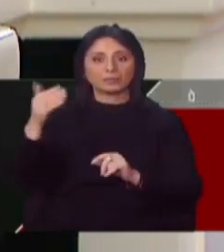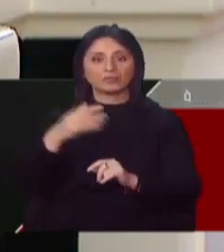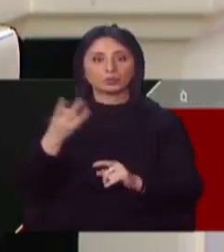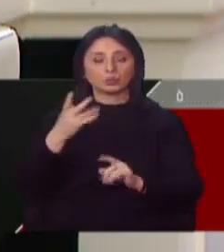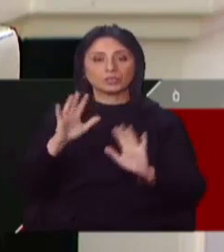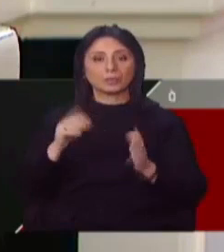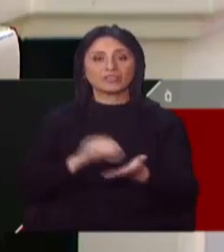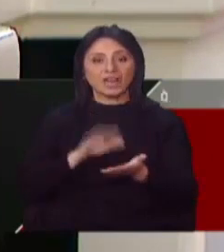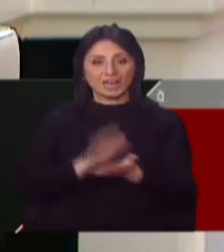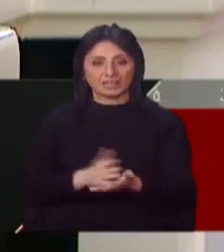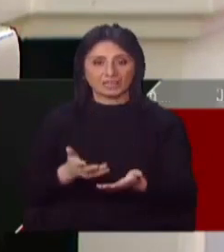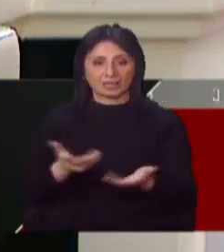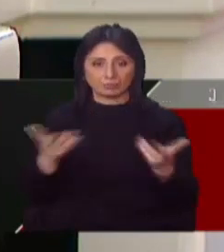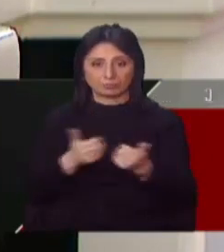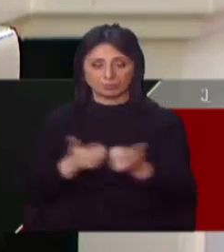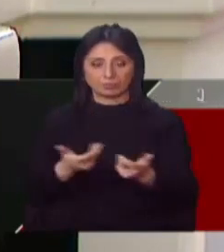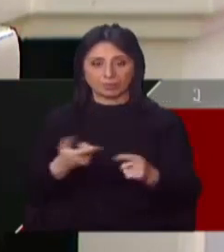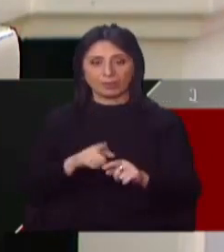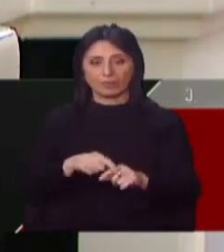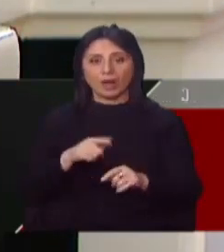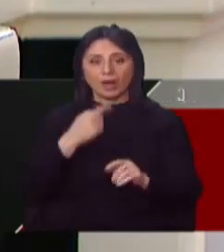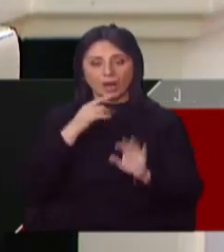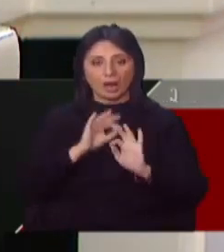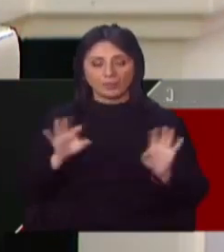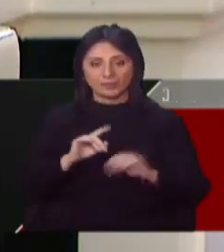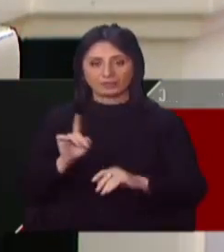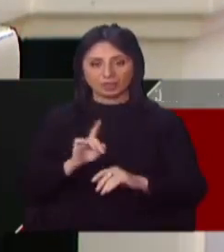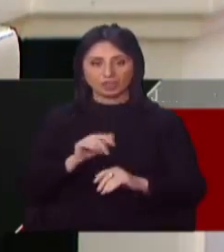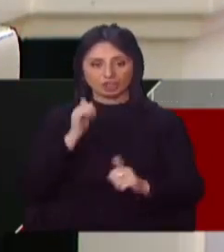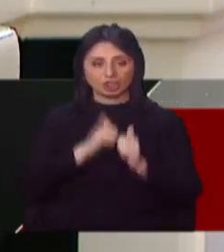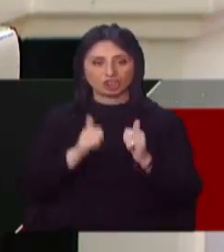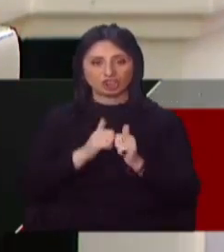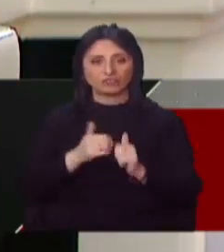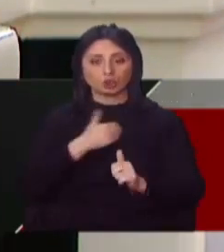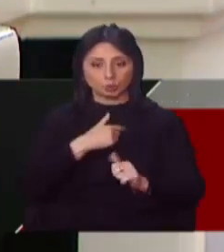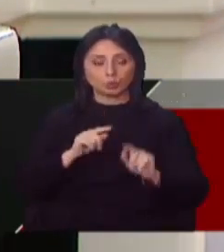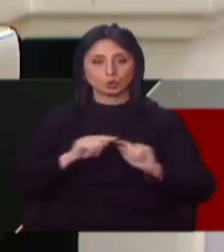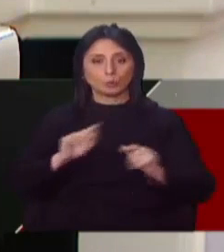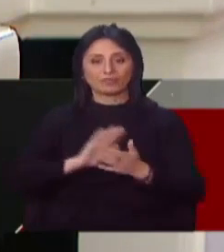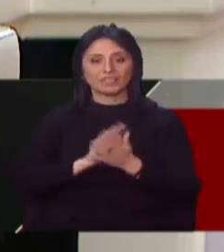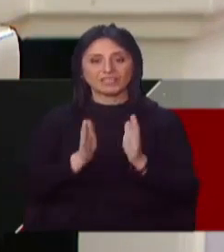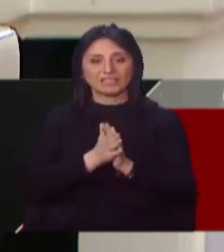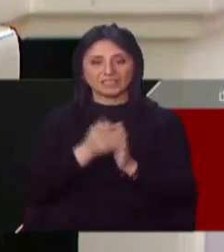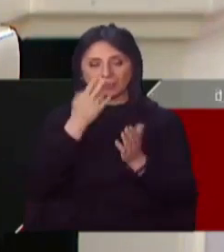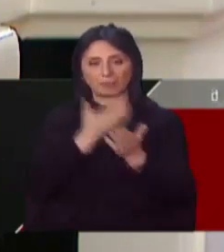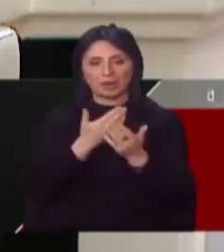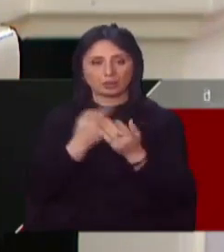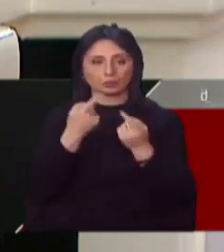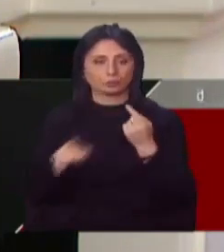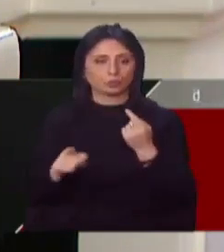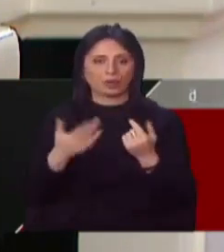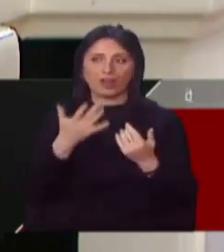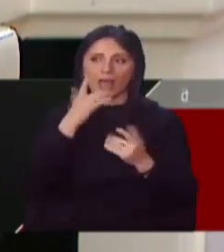da mohtes registrații gavlan, umrole soba ganmart austrom, șirat surs opoziția, situația iseț armoa cinos, titkos